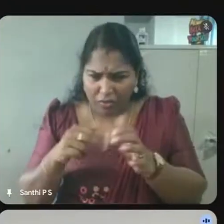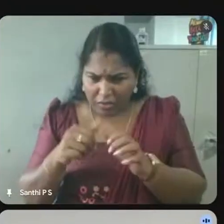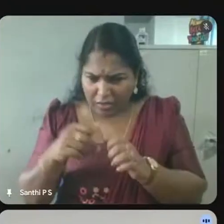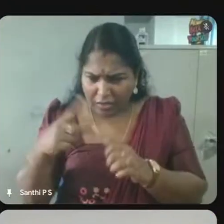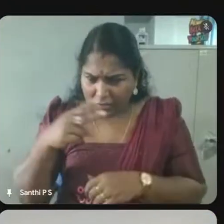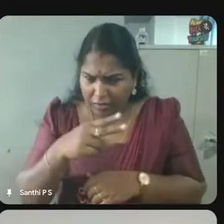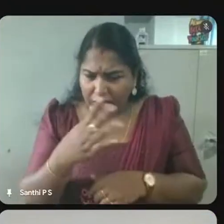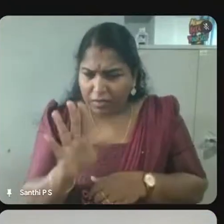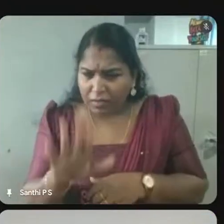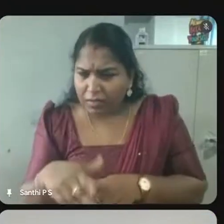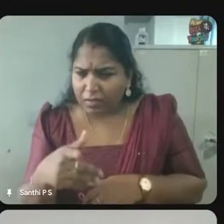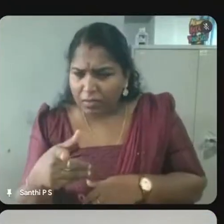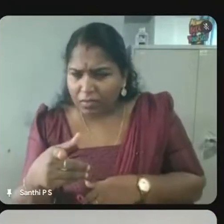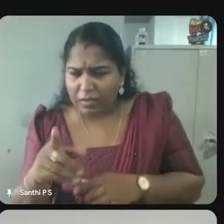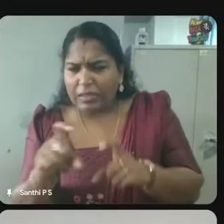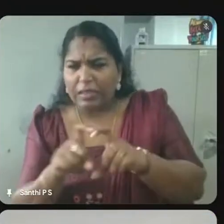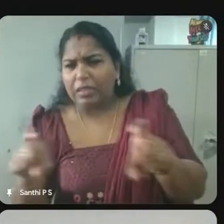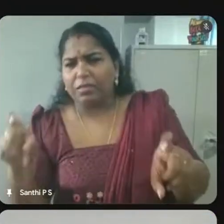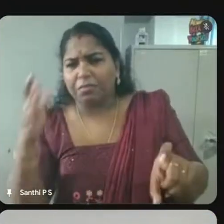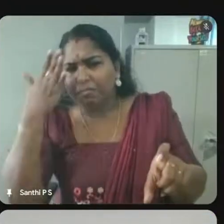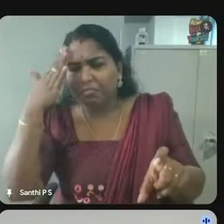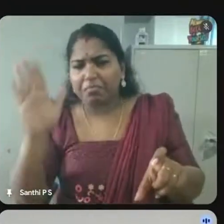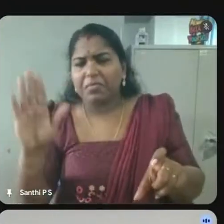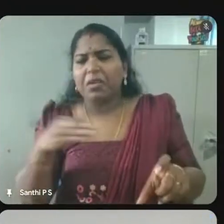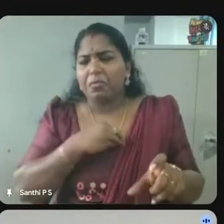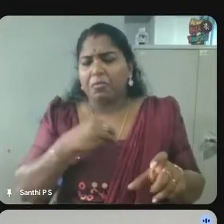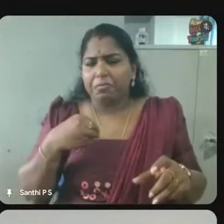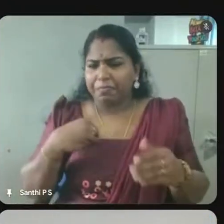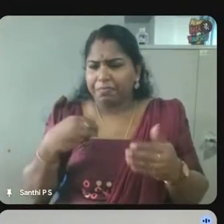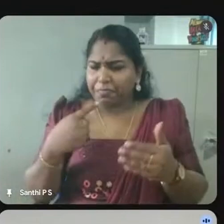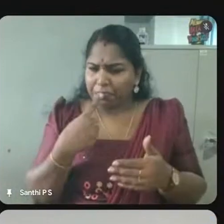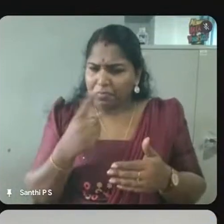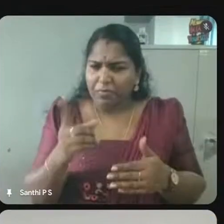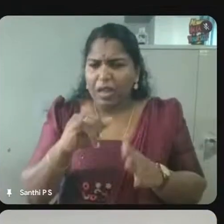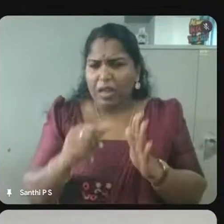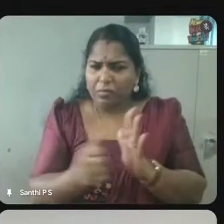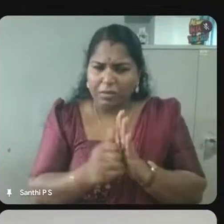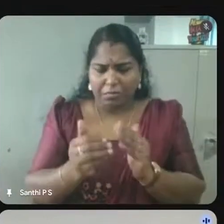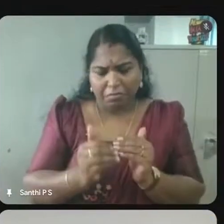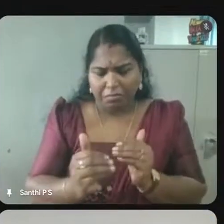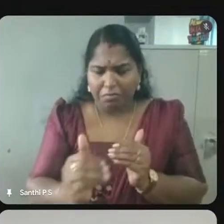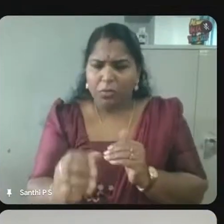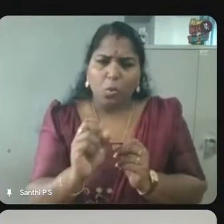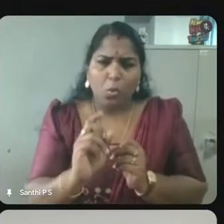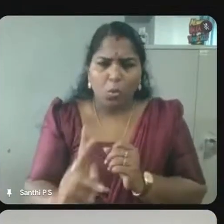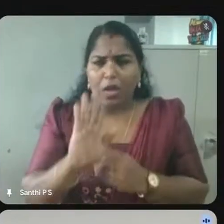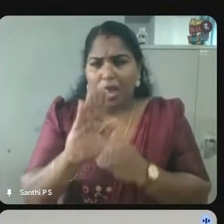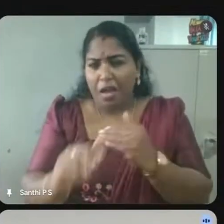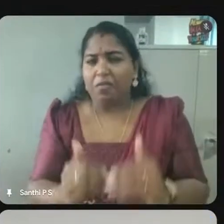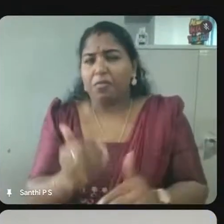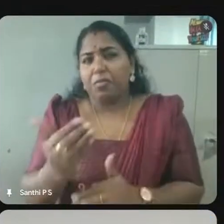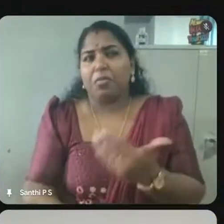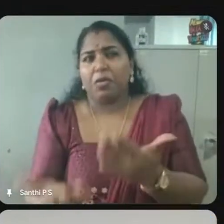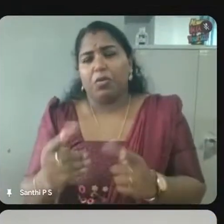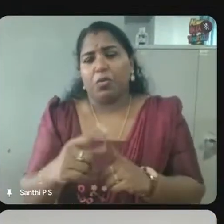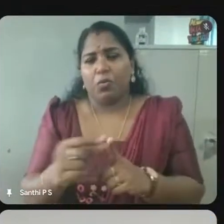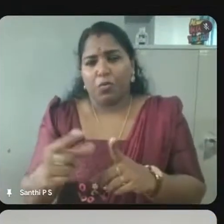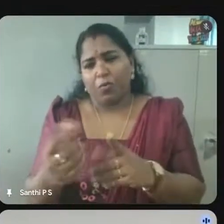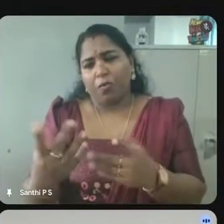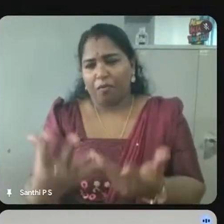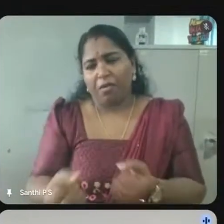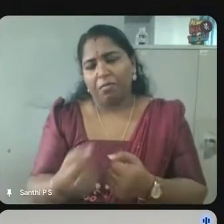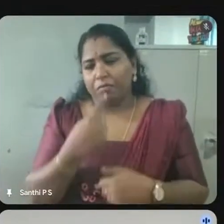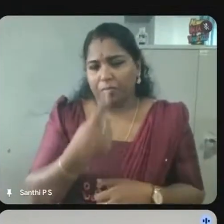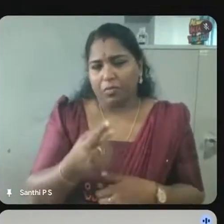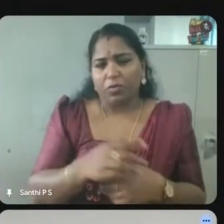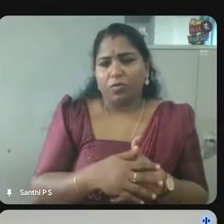അത് വ്യക്തമായിട്ട് എനിക്കറിയില്ല. ആ ഡോക്ടർ തന്നെ പറഞ്ഞു നിങ്ങൾ ഒരു 6 മാസം ഇങ്ങനെ കുഴപ്പമില്ല, അത് കഴിഞ്ഞതിന് ശേഷം എങ്കിലും ചെയ്യേണ്ടി വരും, ചെയ്യുന്നതാണ് നല്ലതെന്ന് പറഞ്ഞു.